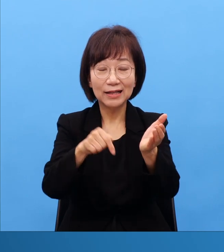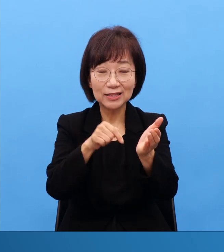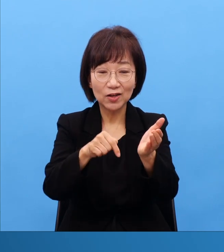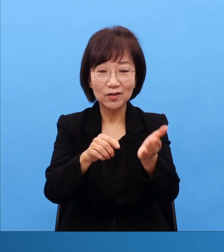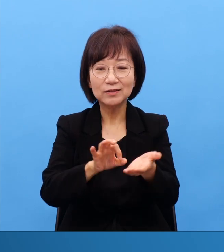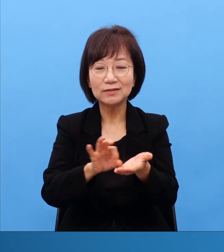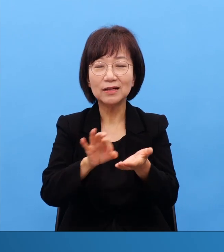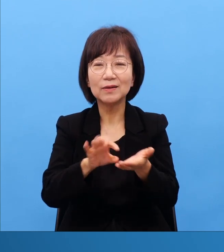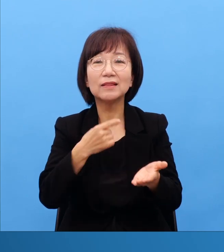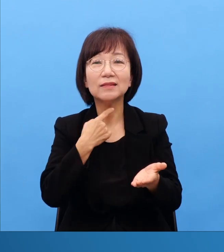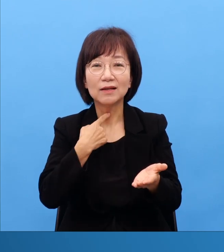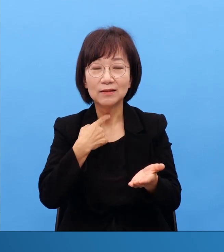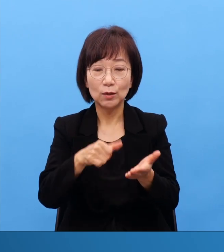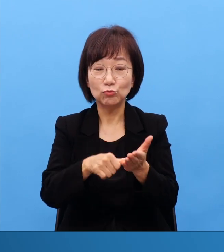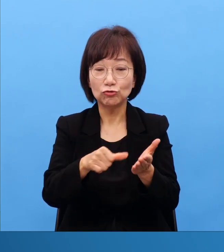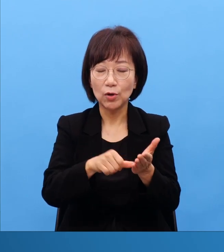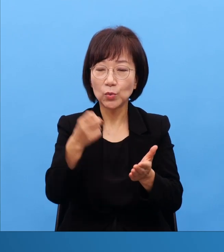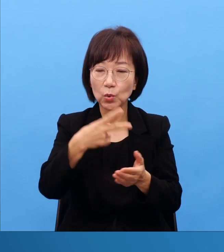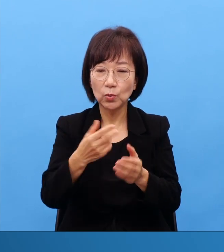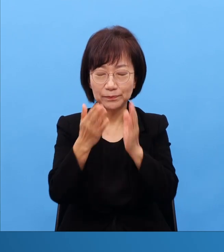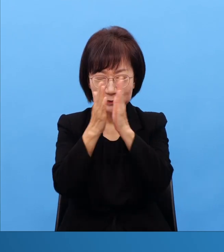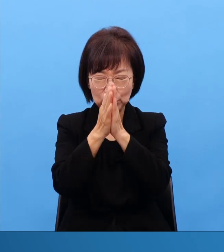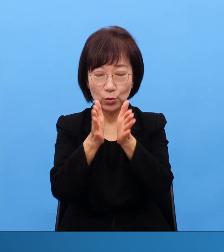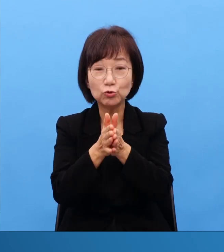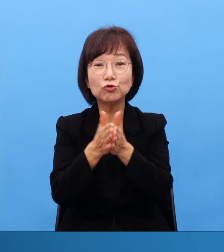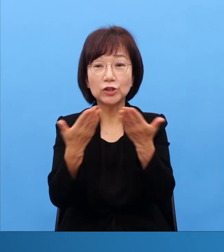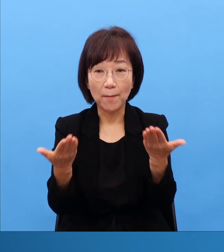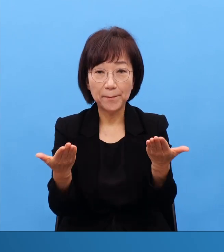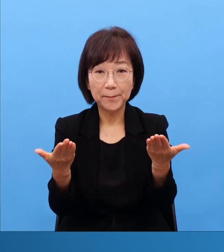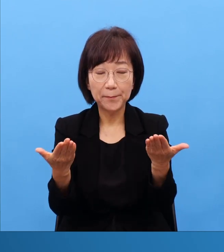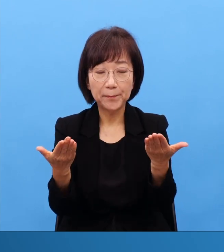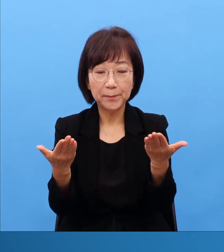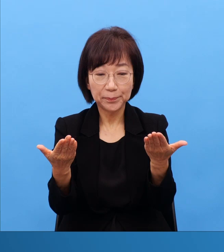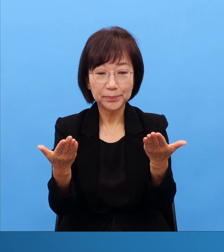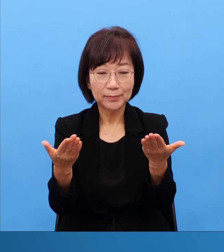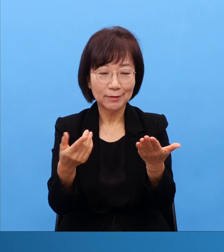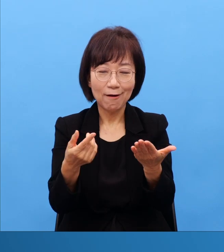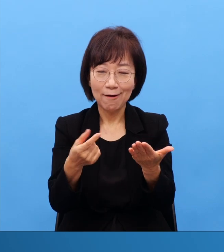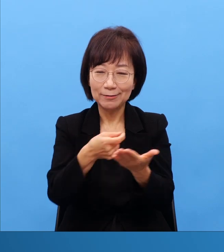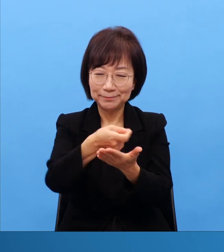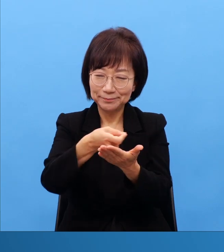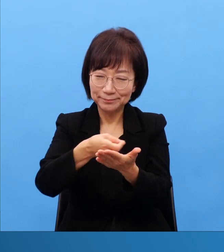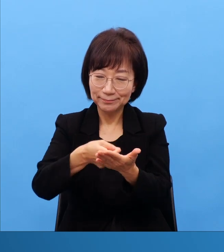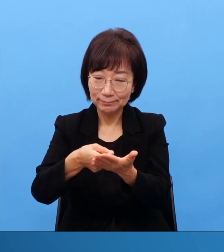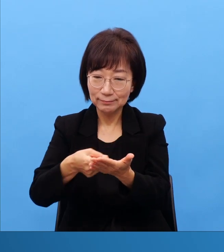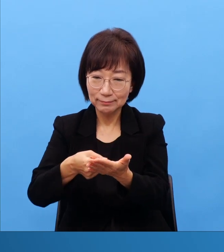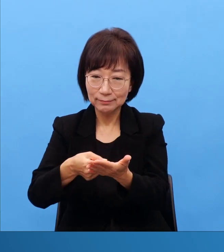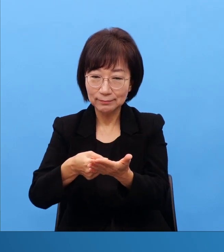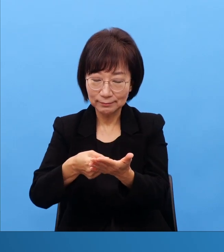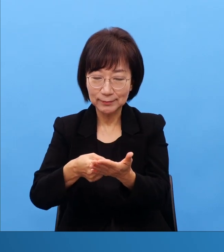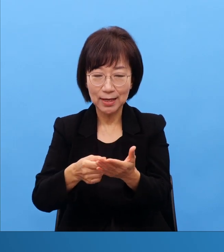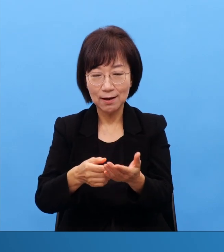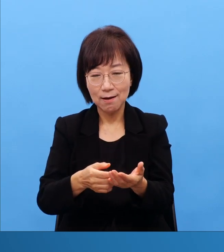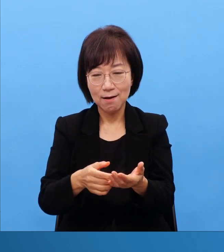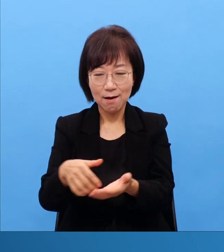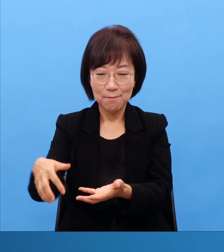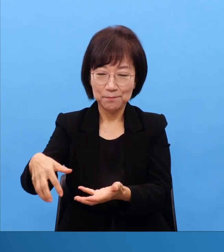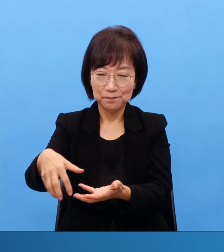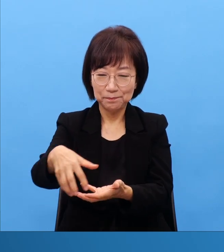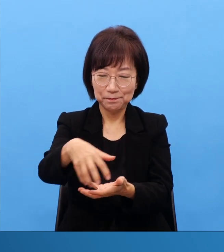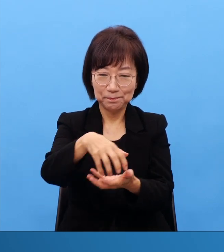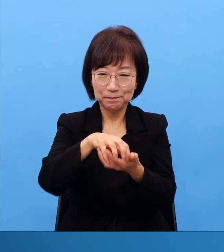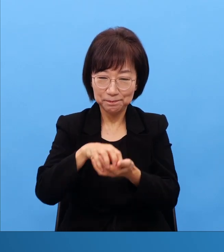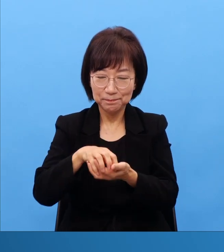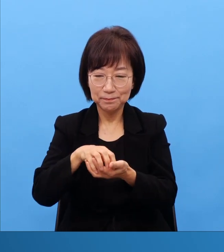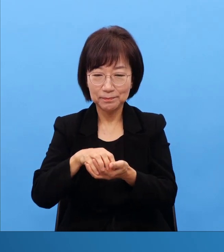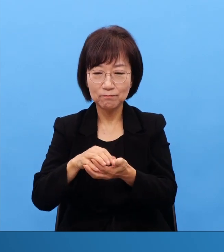유품 뭐 기도 수첩 이런 거를 엄마가 보여주는데 참 마음 안 됐더라고요. And my heart was